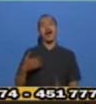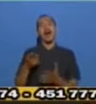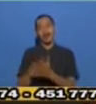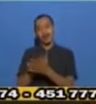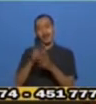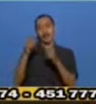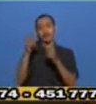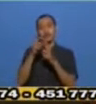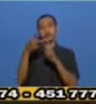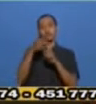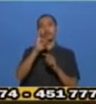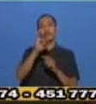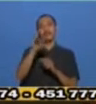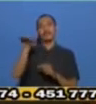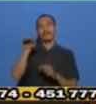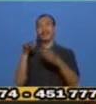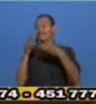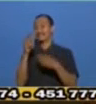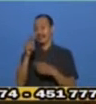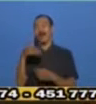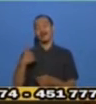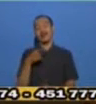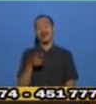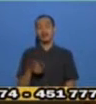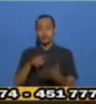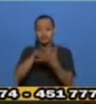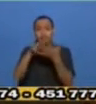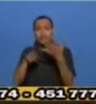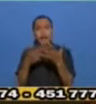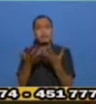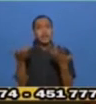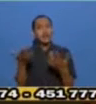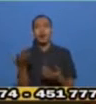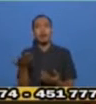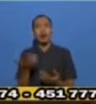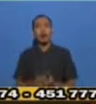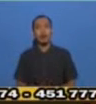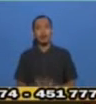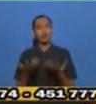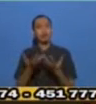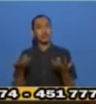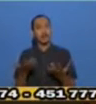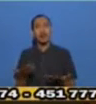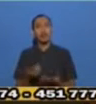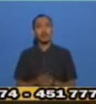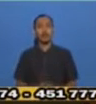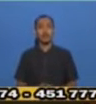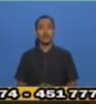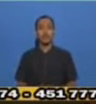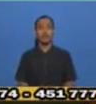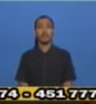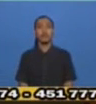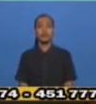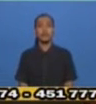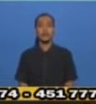dari berbagai jenis vaksin ini adalah jeda waktu. Gampangnya adalah seperti itu Mbak Fira. Bisa tidak masuk